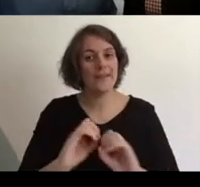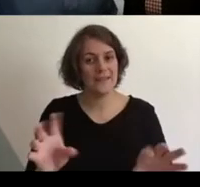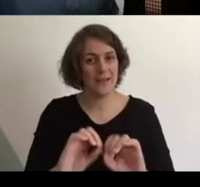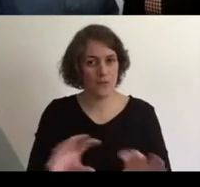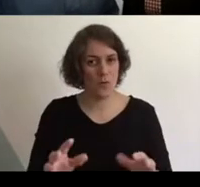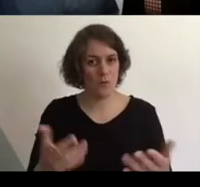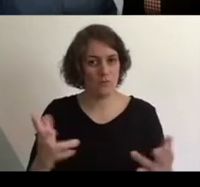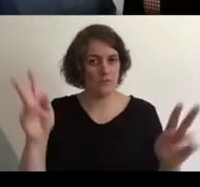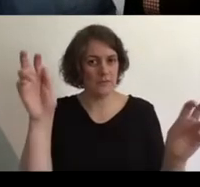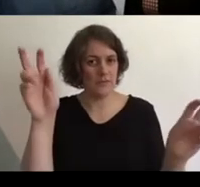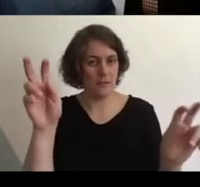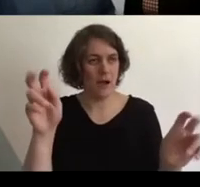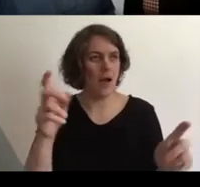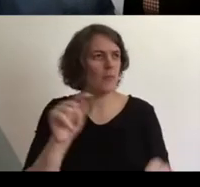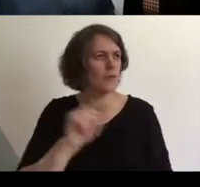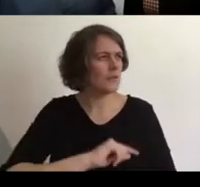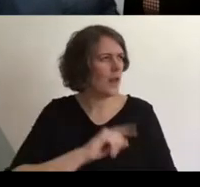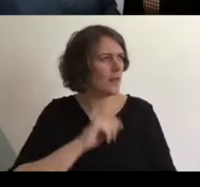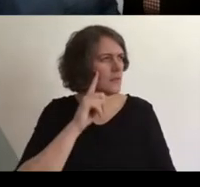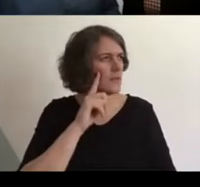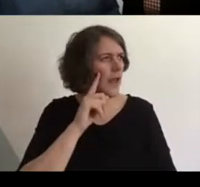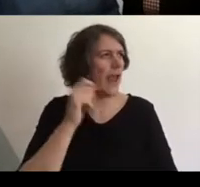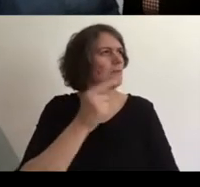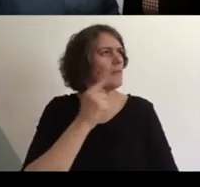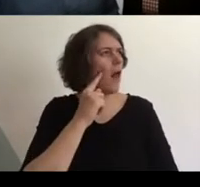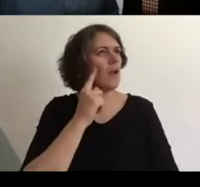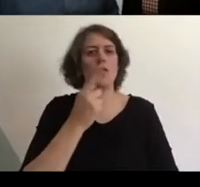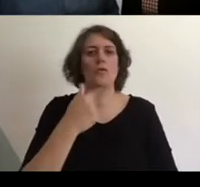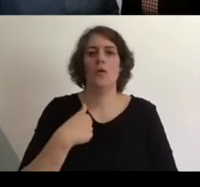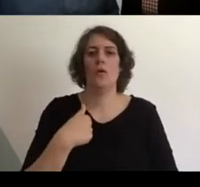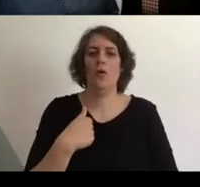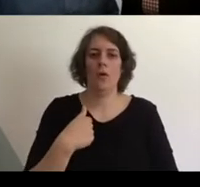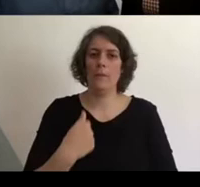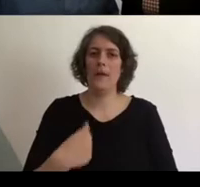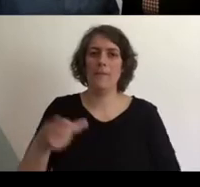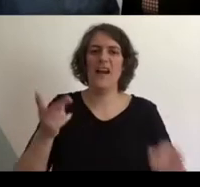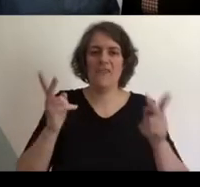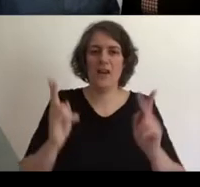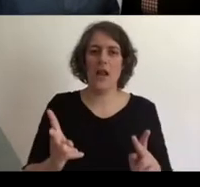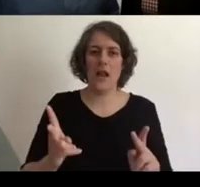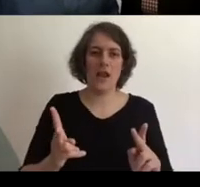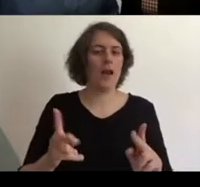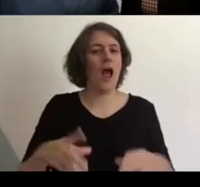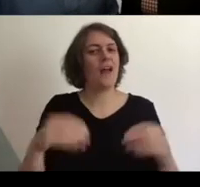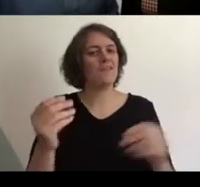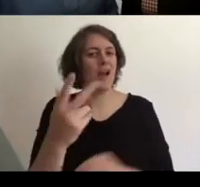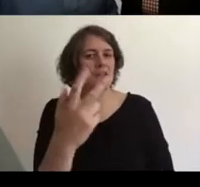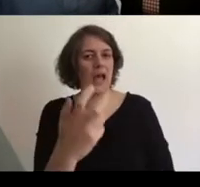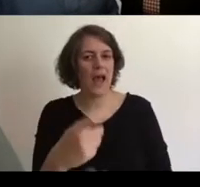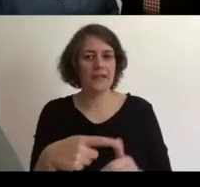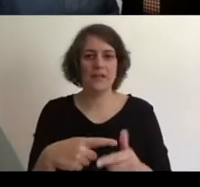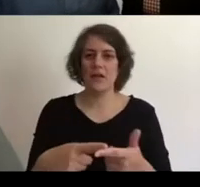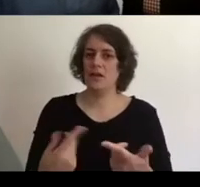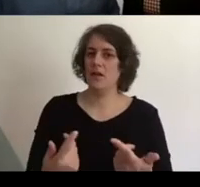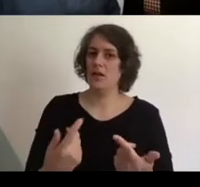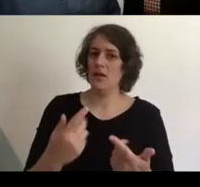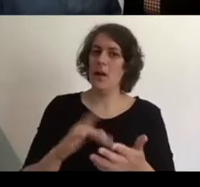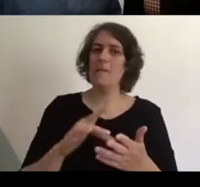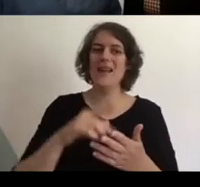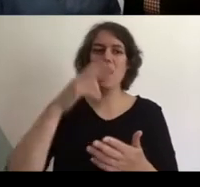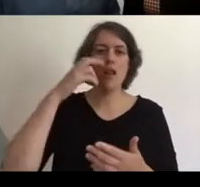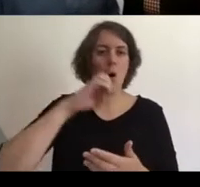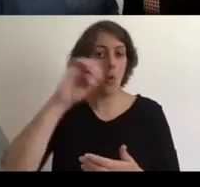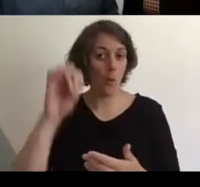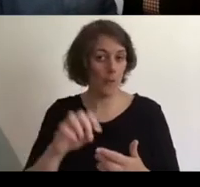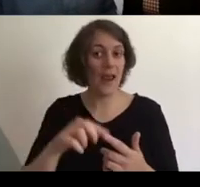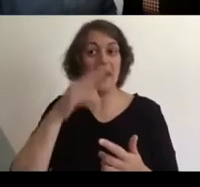ich natürlich eigentlich augenscheinlich mehr als privilegiert bin. Ich bin Anfang 30, ich bin Mitteleuropäer und so sehe ich vor